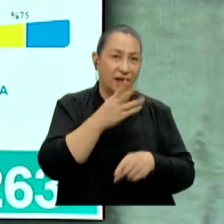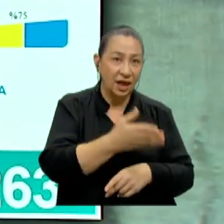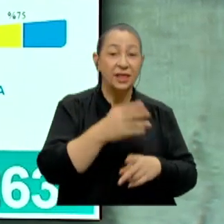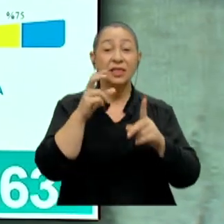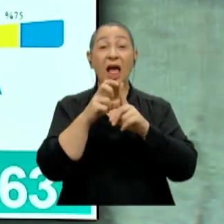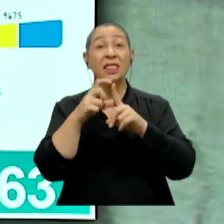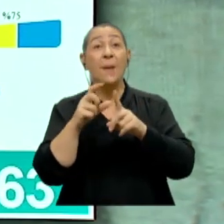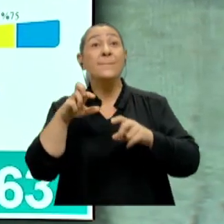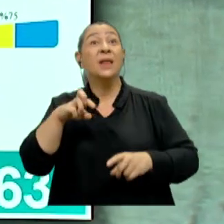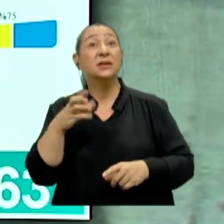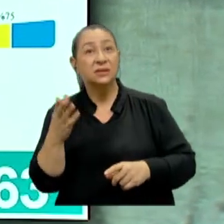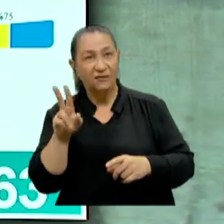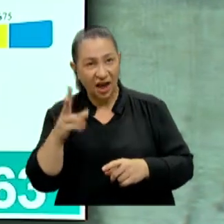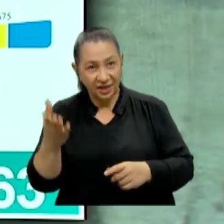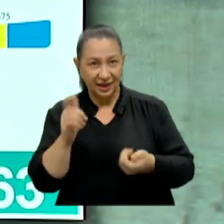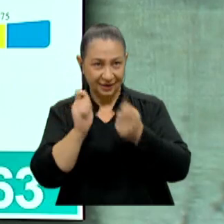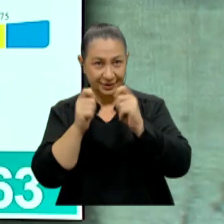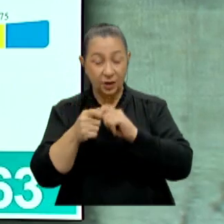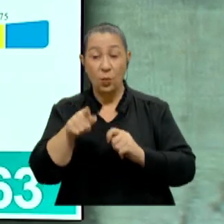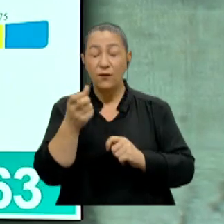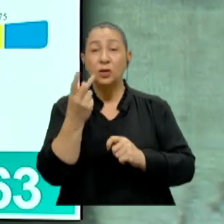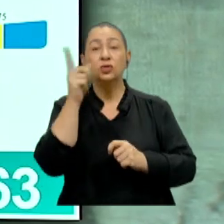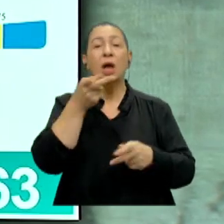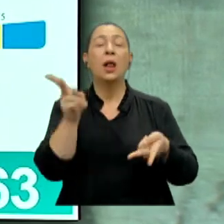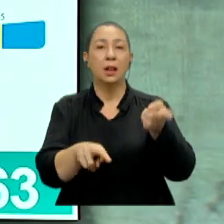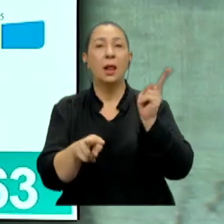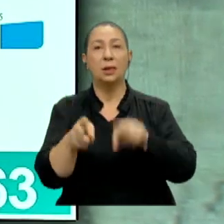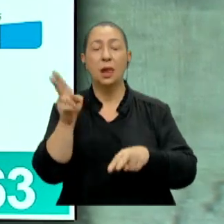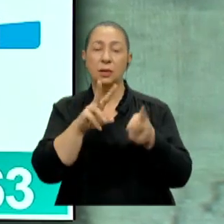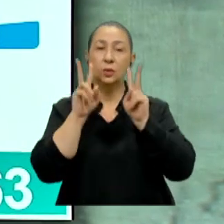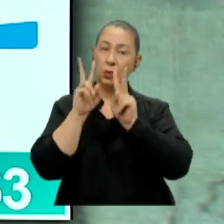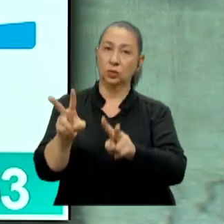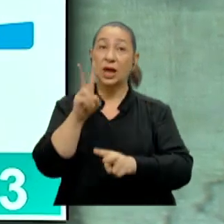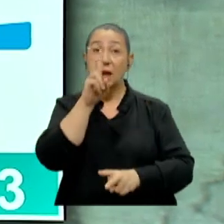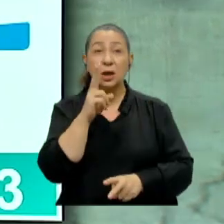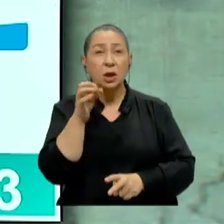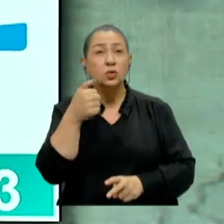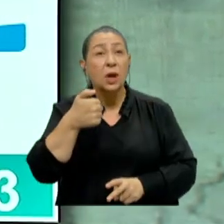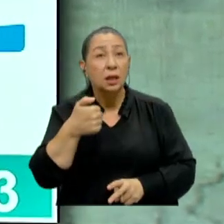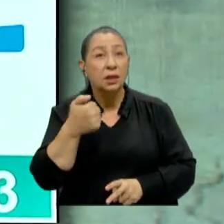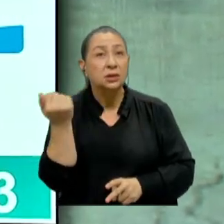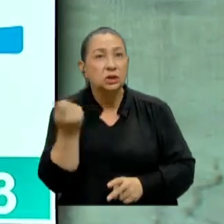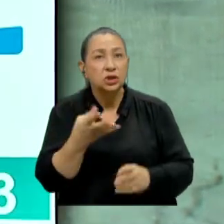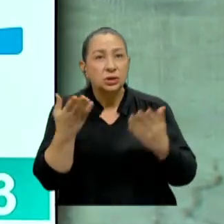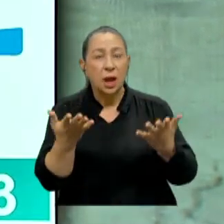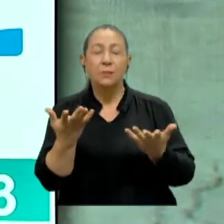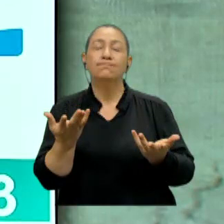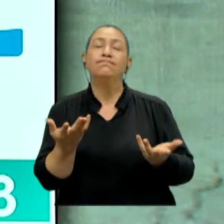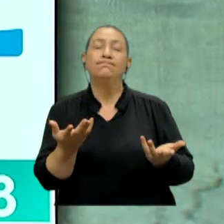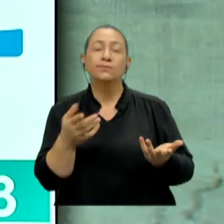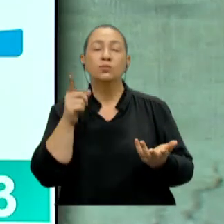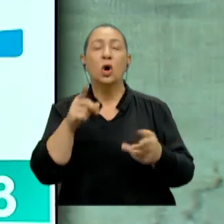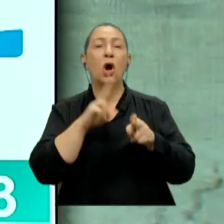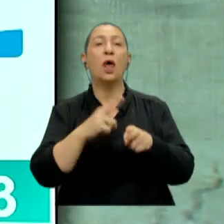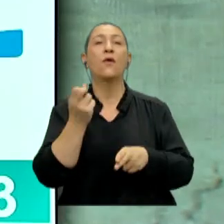Plus varyantı bu virüs nedeniyle hayatını kaybettiğini görüyoruz. 206 kişiyi daha maalesef bu